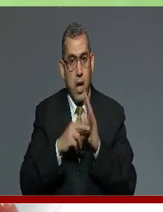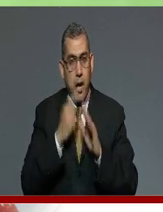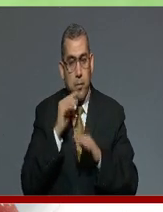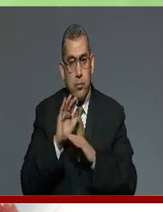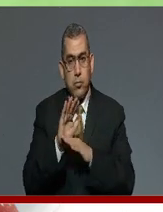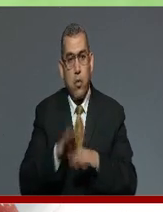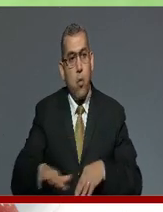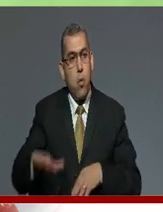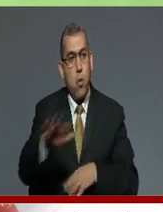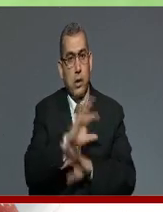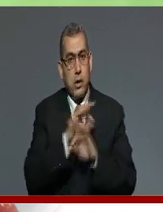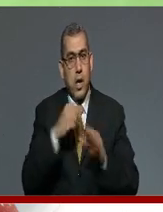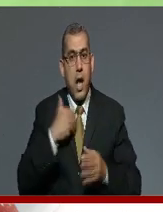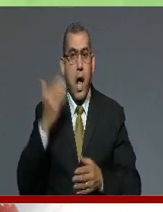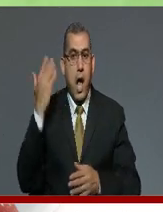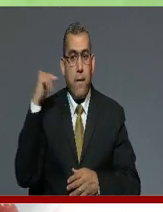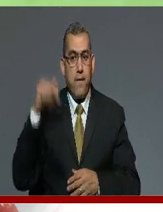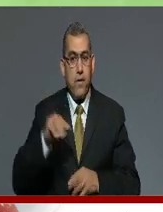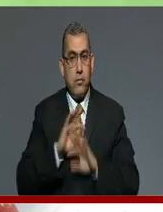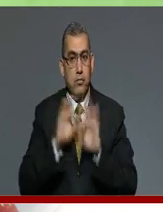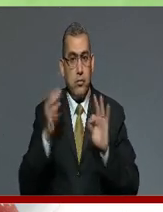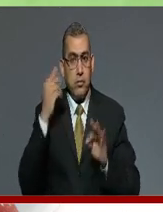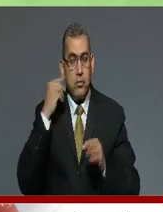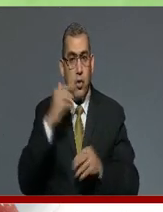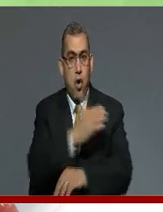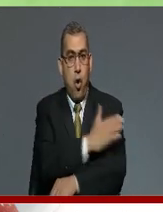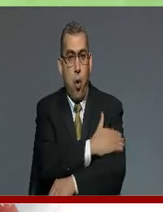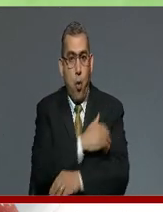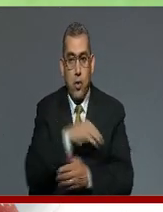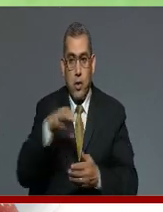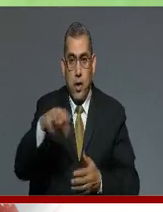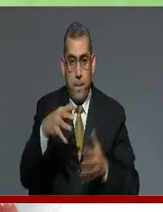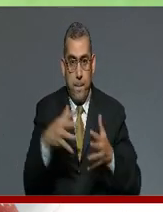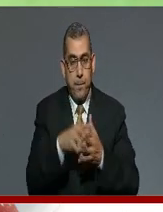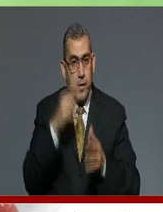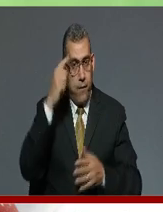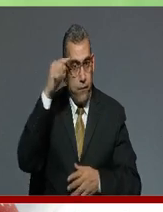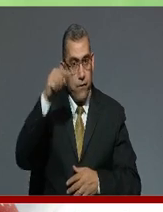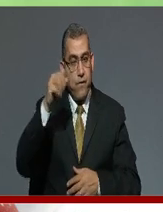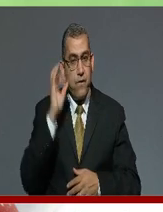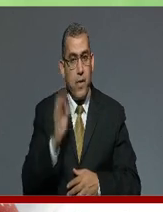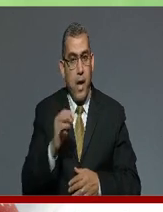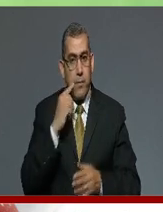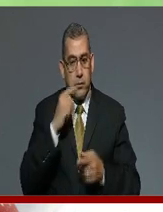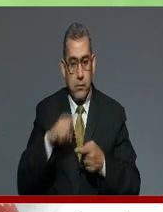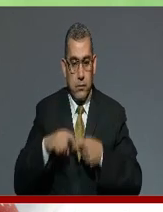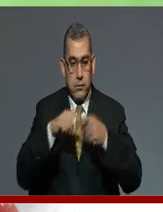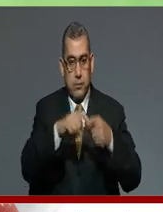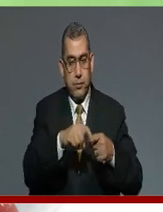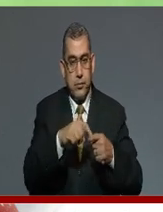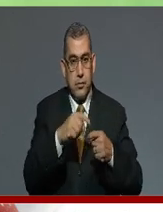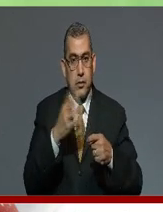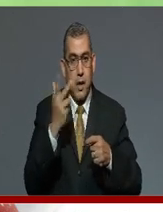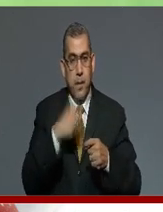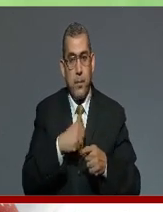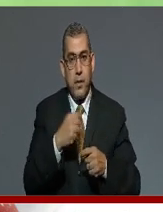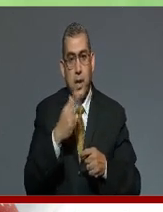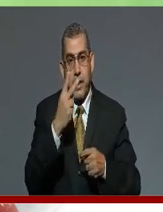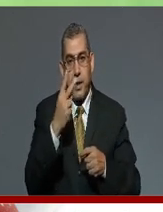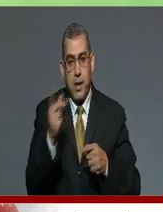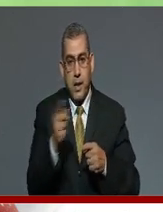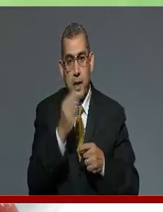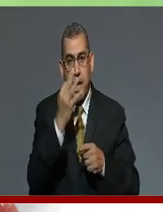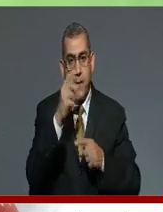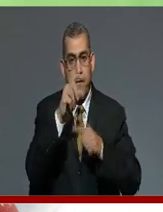نحن نحن كان لدينا هذا التمويل من الدول الاعضاء ويجب ان ندرك هذا وقد انتقلنا بالنسبه 2-3